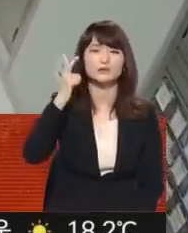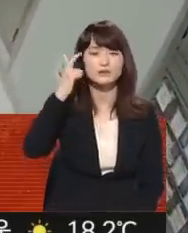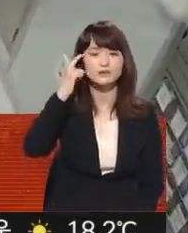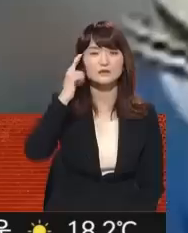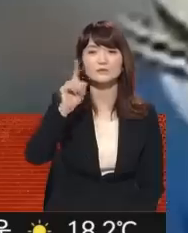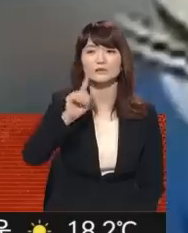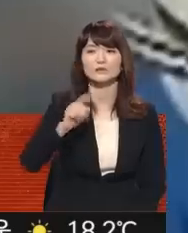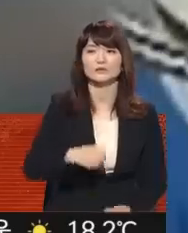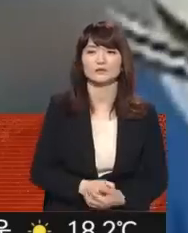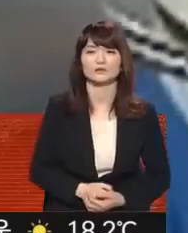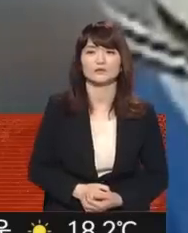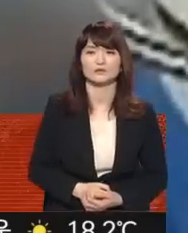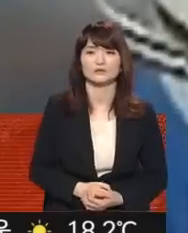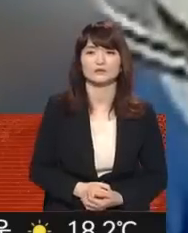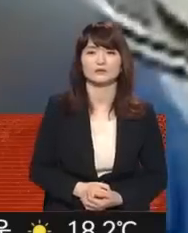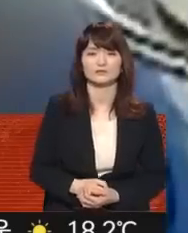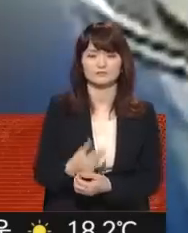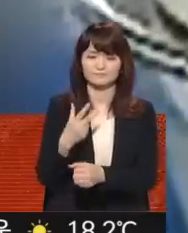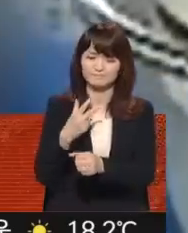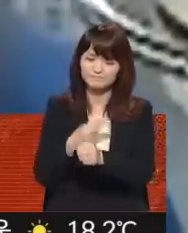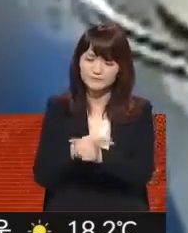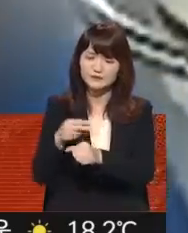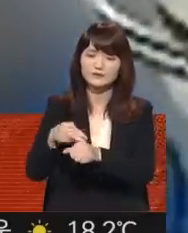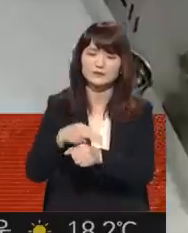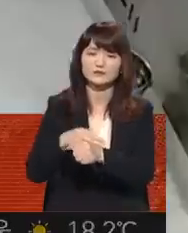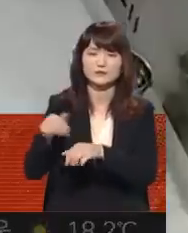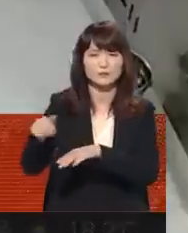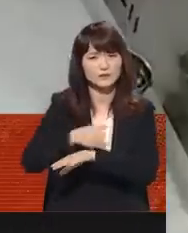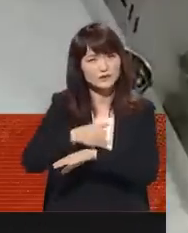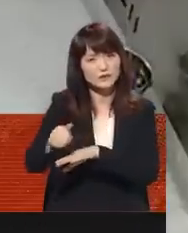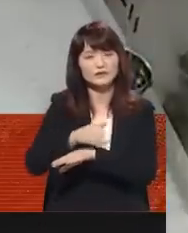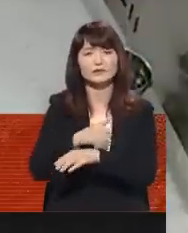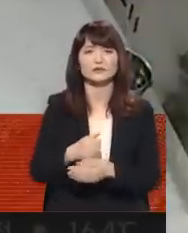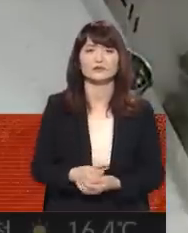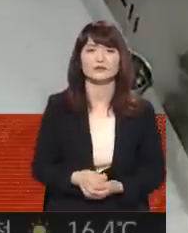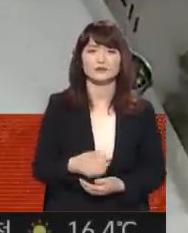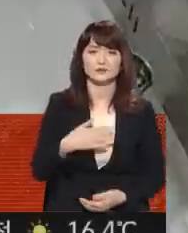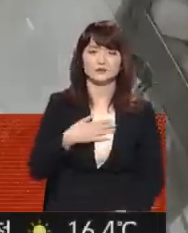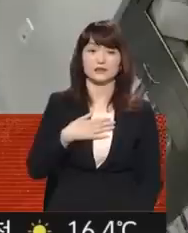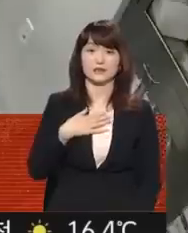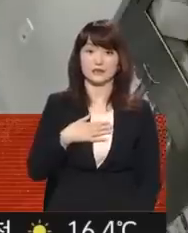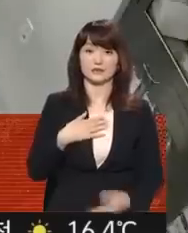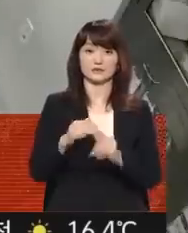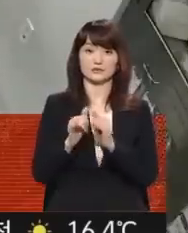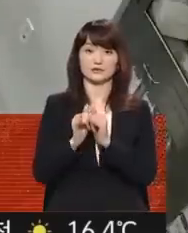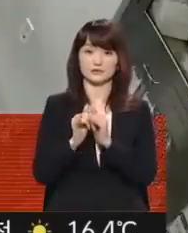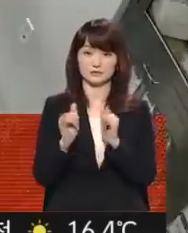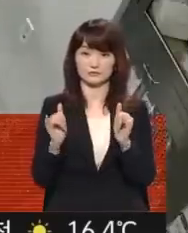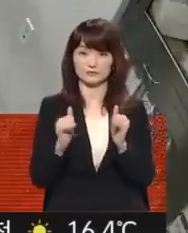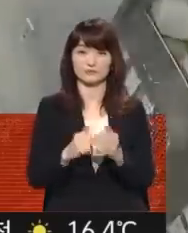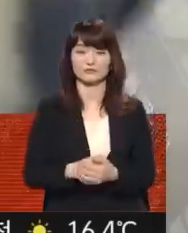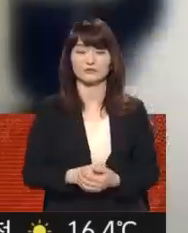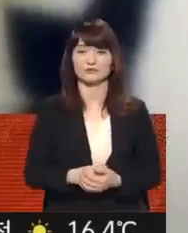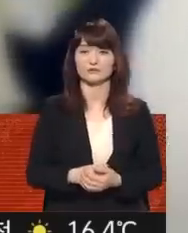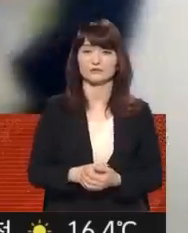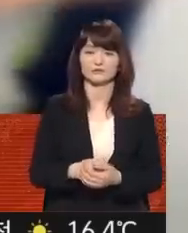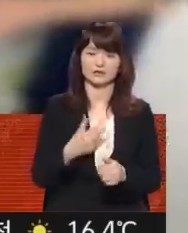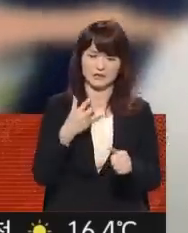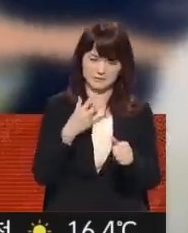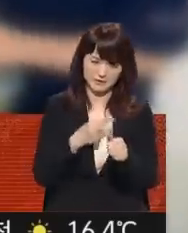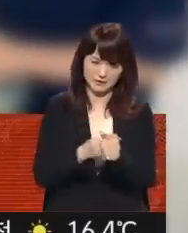너무 들락날락한다는 느낌은 듭니다 이게 그래서 제 아는 분 중에서 이제 마지막 의사 하는 분이 있는데